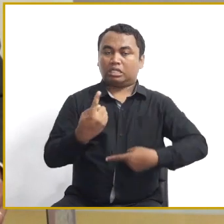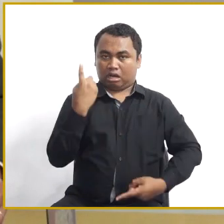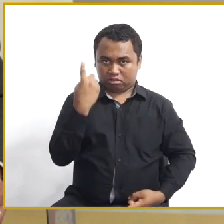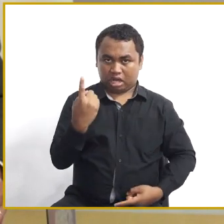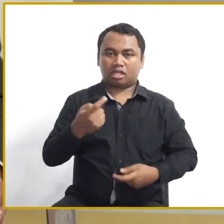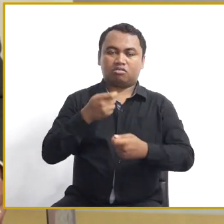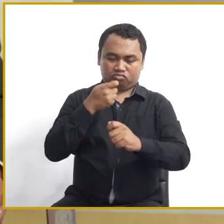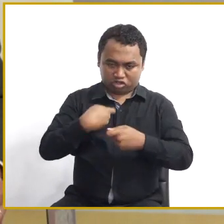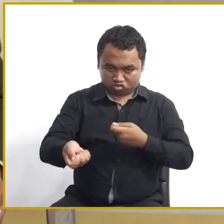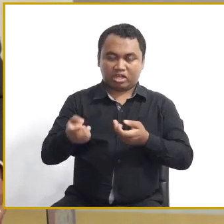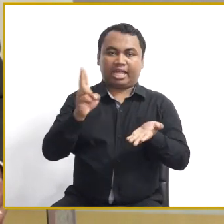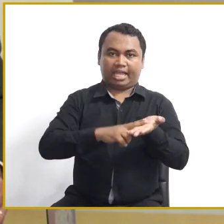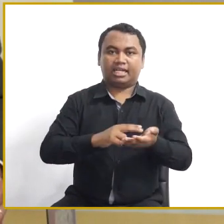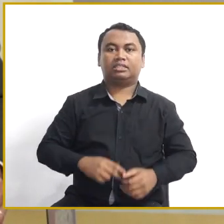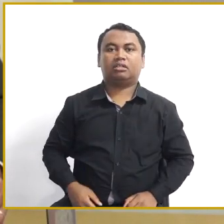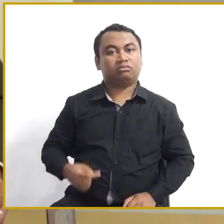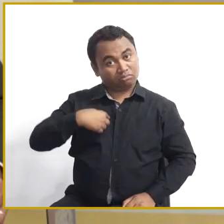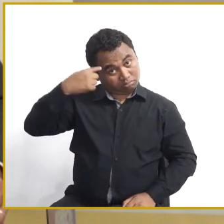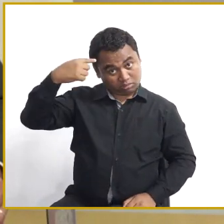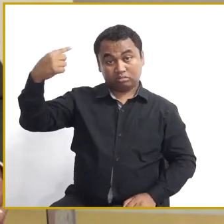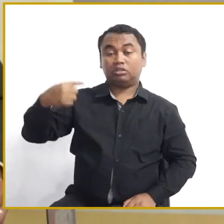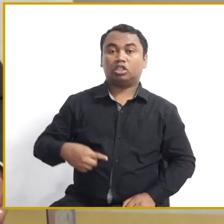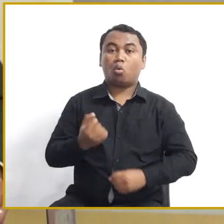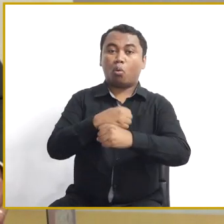seftova pamkaran areta areta, dia cuma duit.